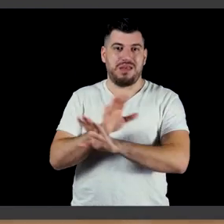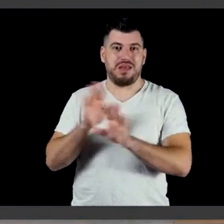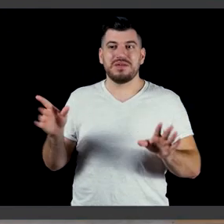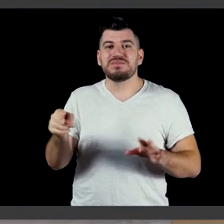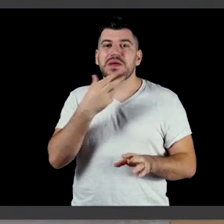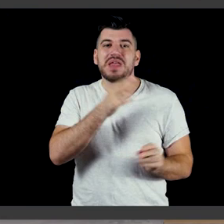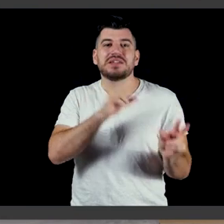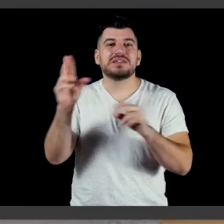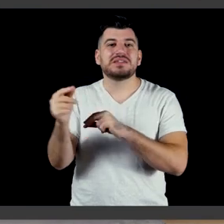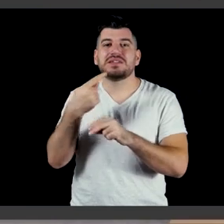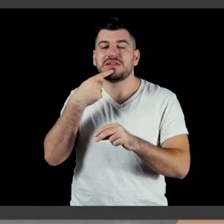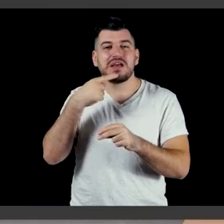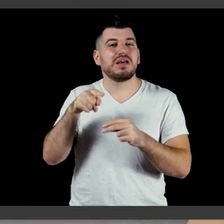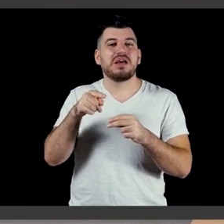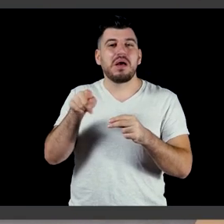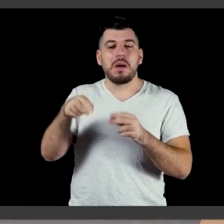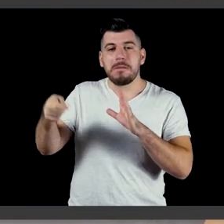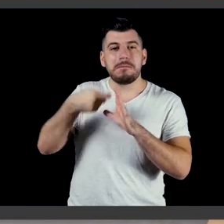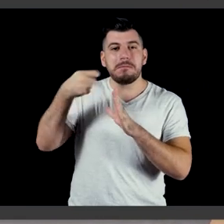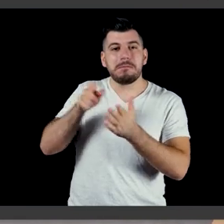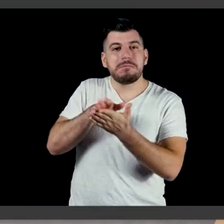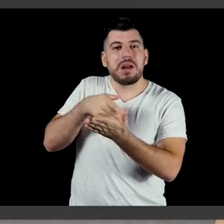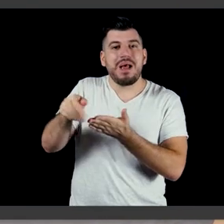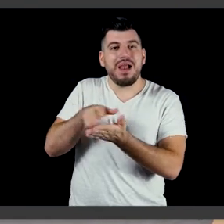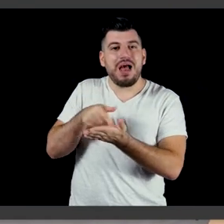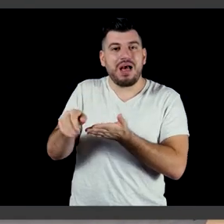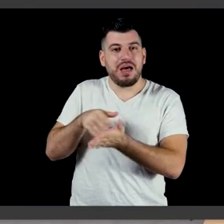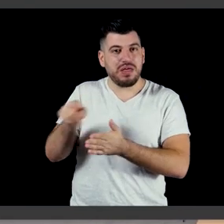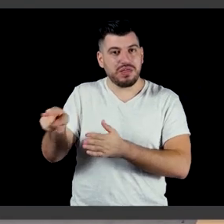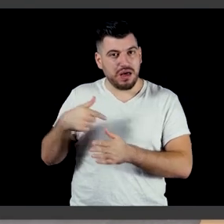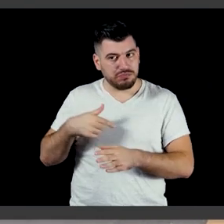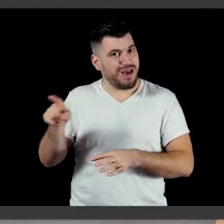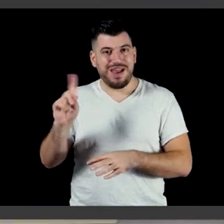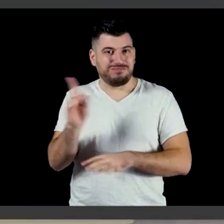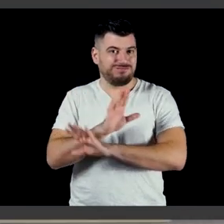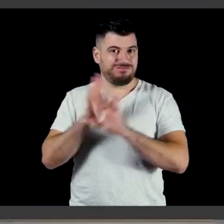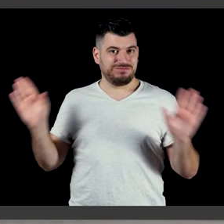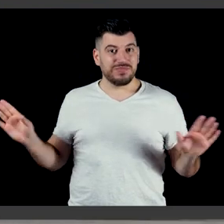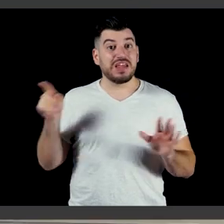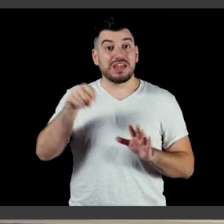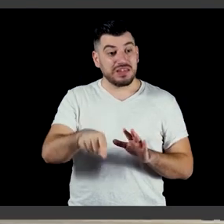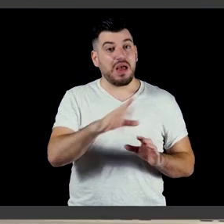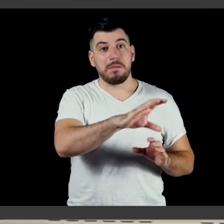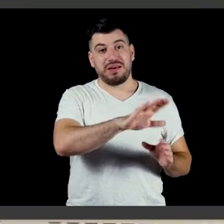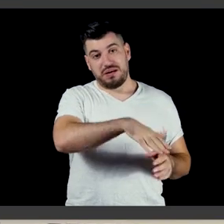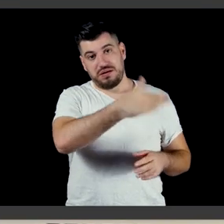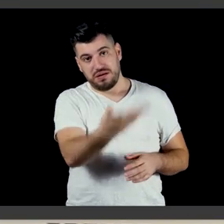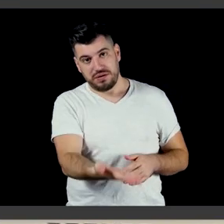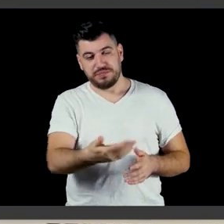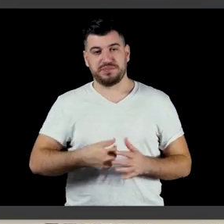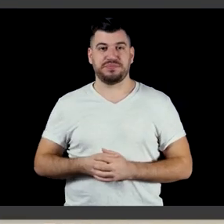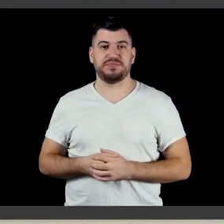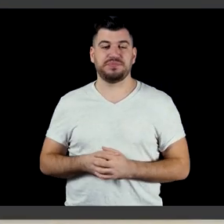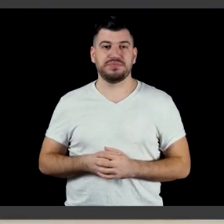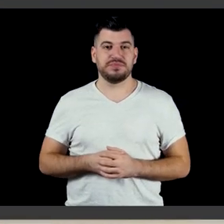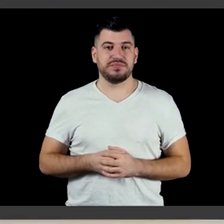είναι. Θυμίζουν πάρα πολύ μαρμελάδα, αλλά δεν είναι μαρμελάδα, δεν έχουν αυτή την έντονη γεύση από το κρεμμύδι που πολλοί θα πιστεύουν ότι έχουν.